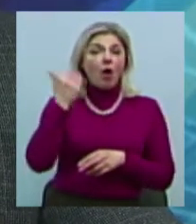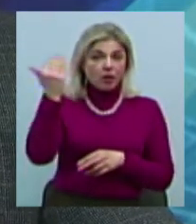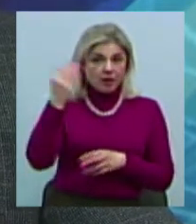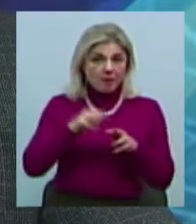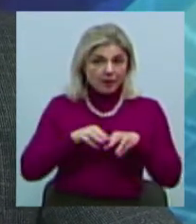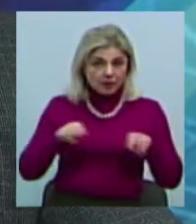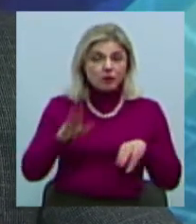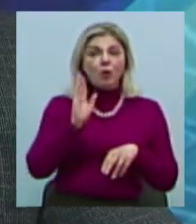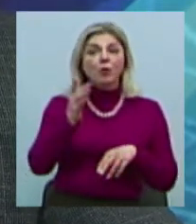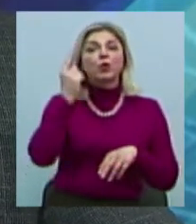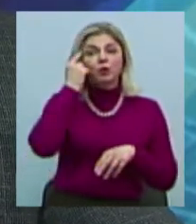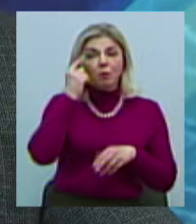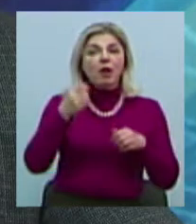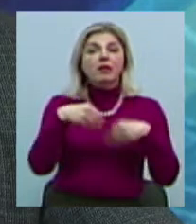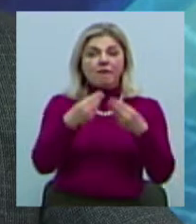разрешение там, на закрытие этой трассы.